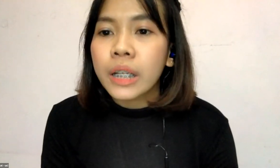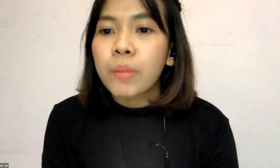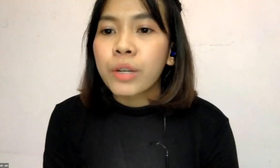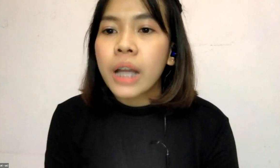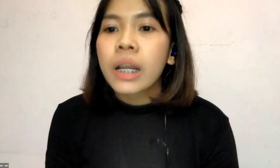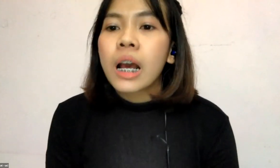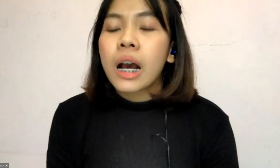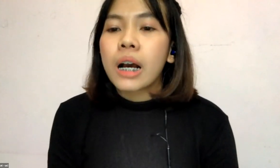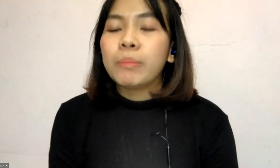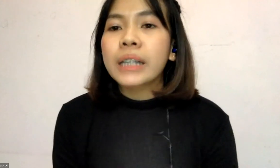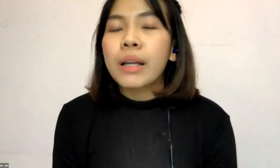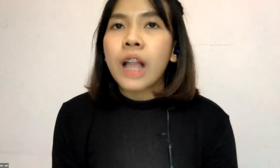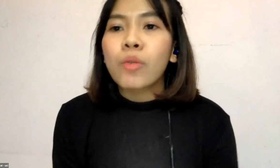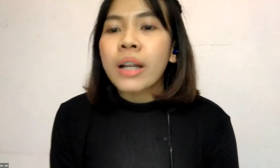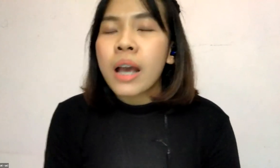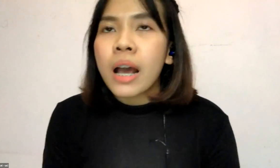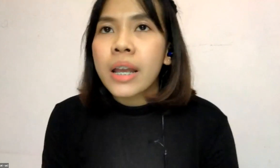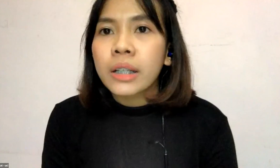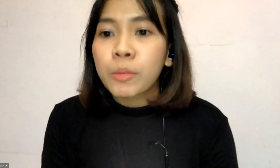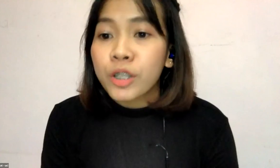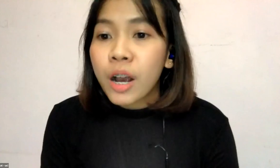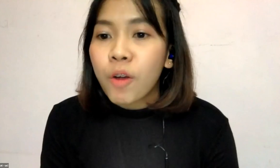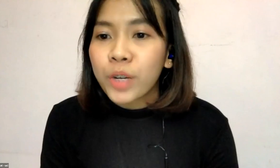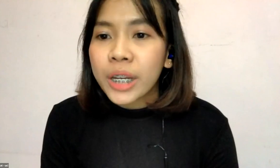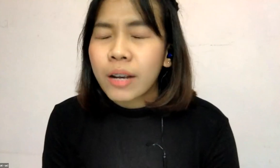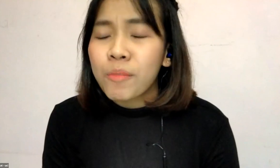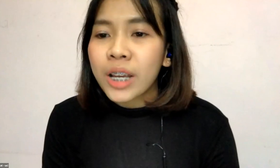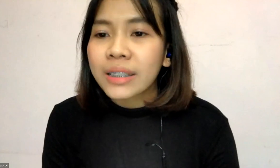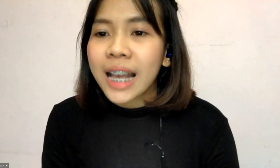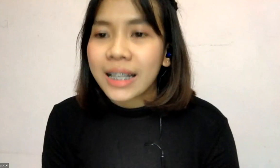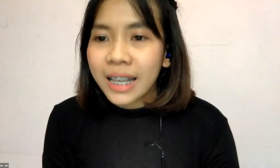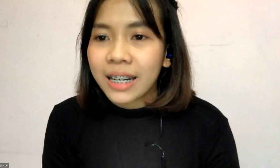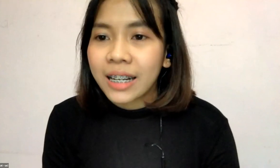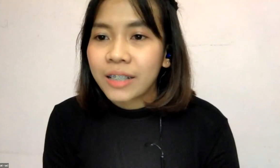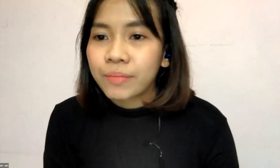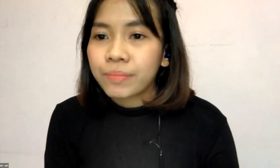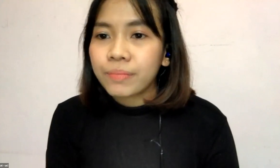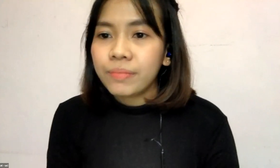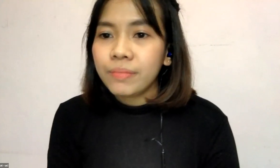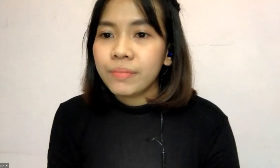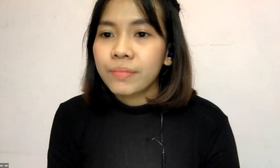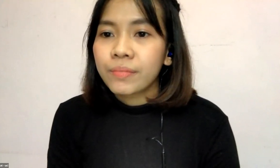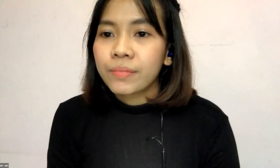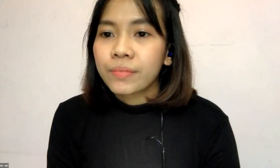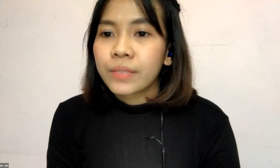orang kulit kemudian bisa dilakukannya ada yang disebut juga comunidade komunikasi dasar